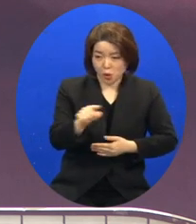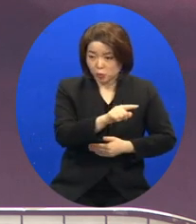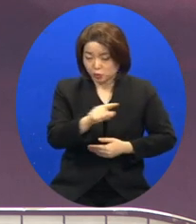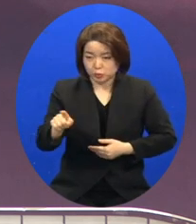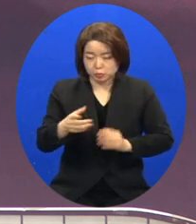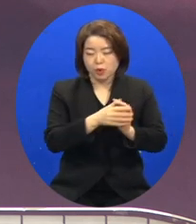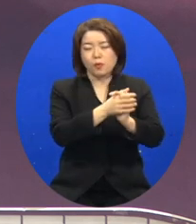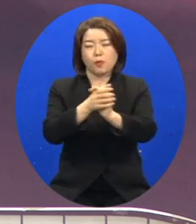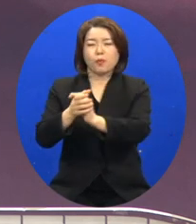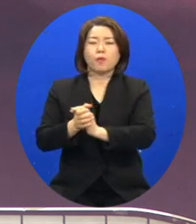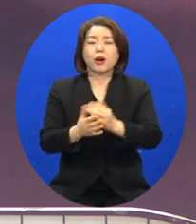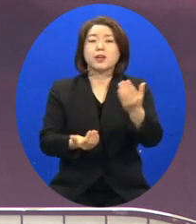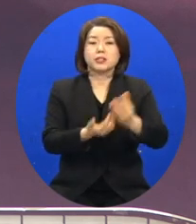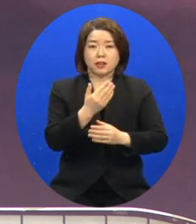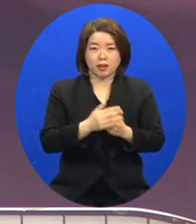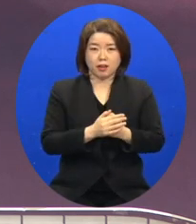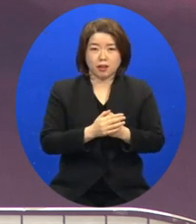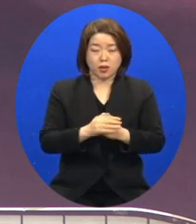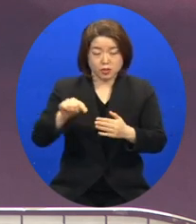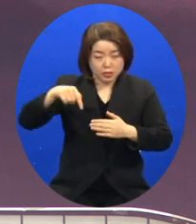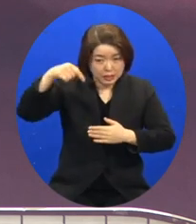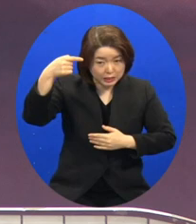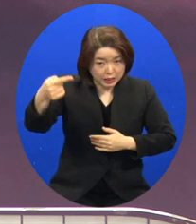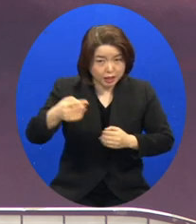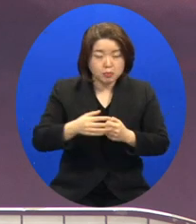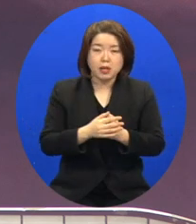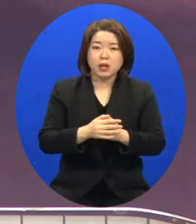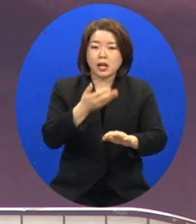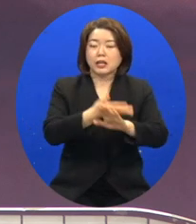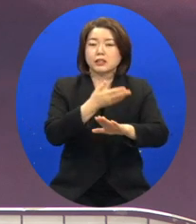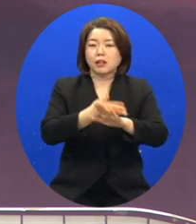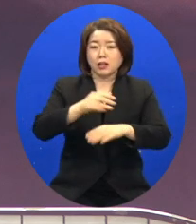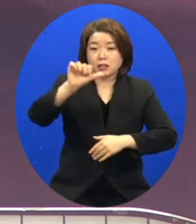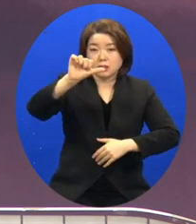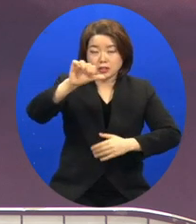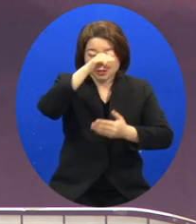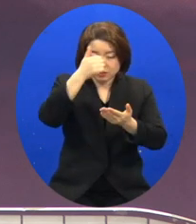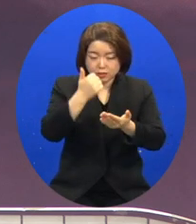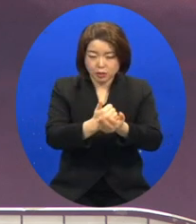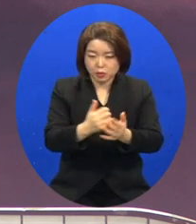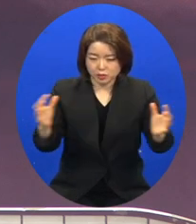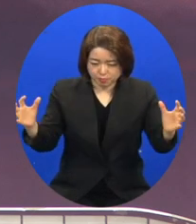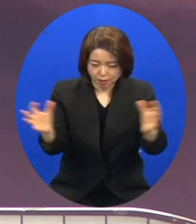일어났습니다 그리고 다른 5장 돈 이미 다 하나가 되었습니다